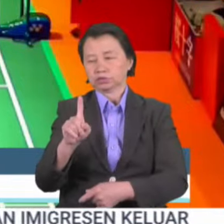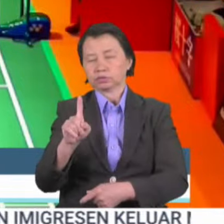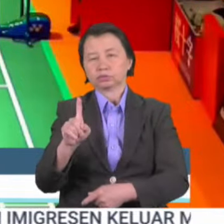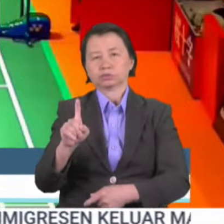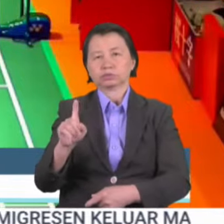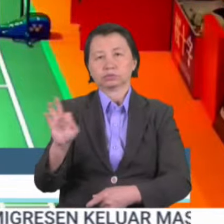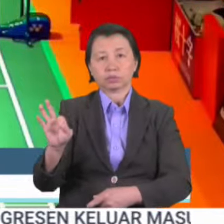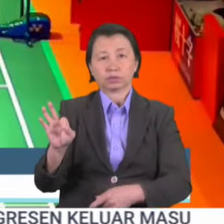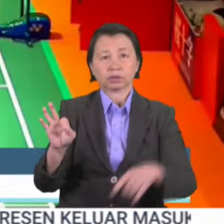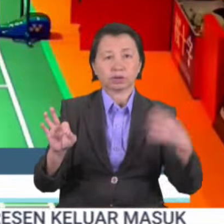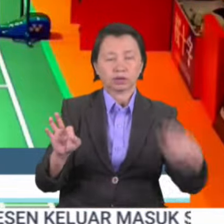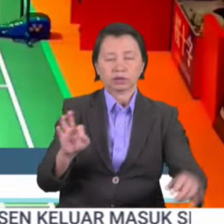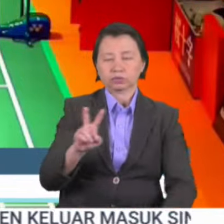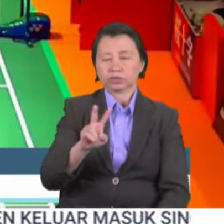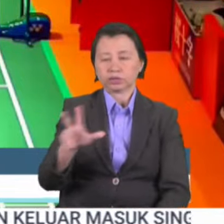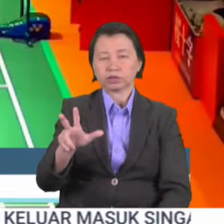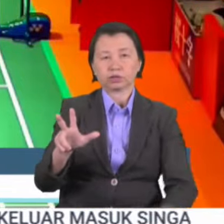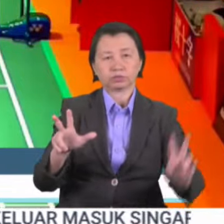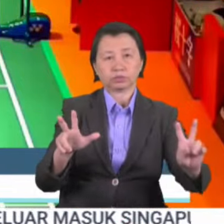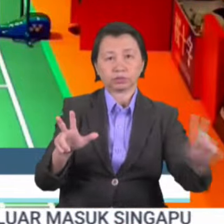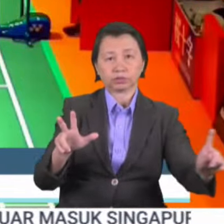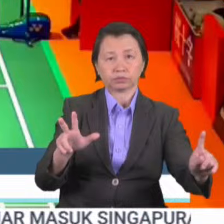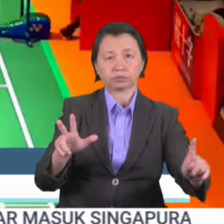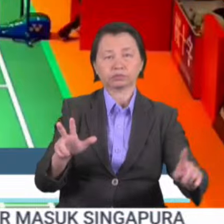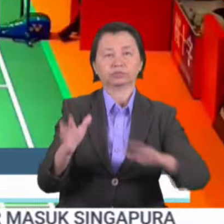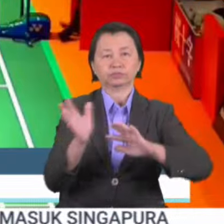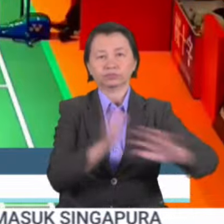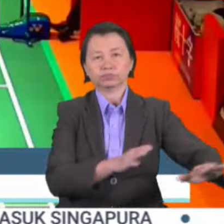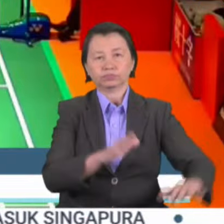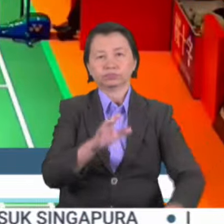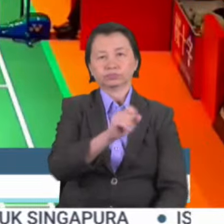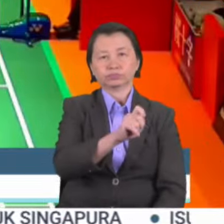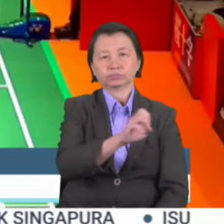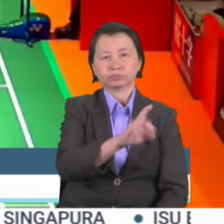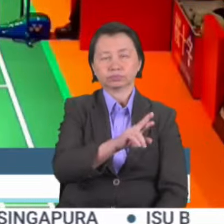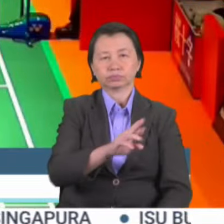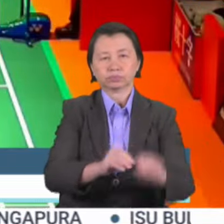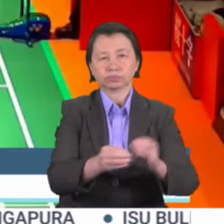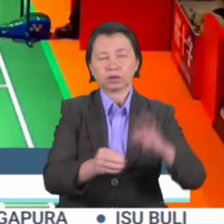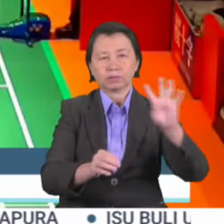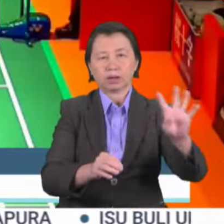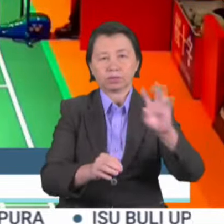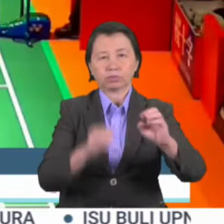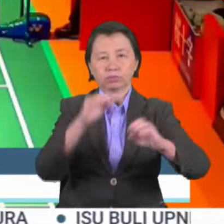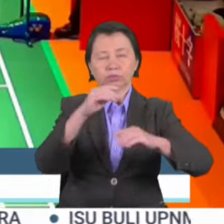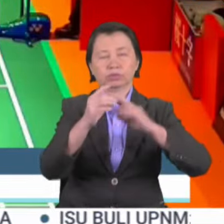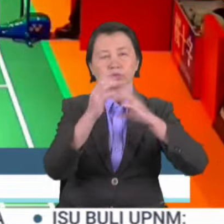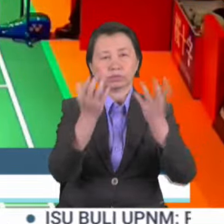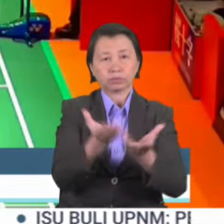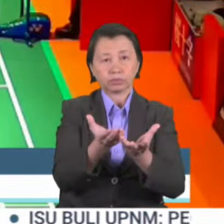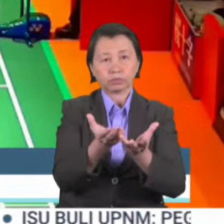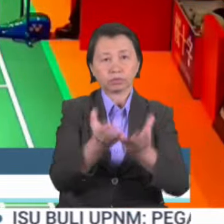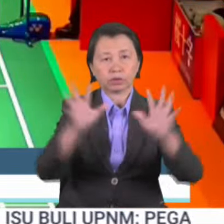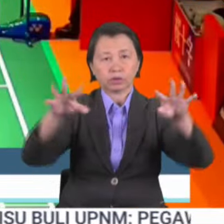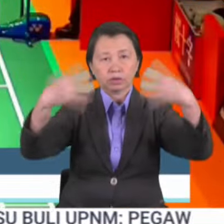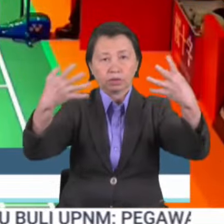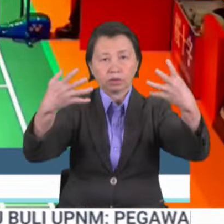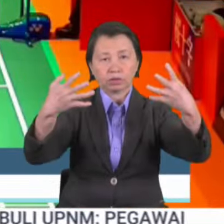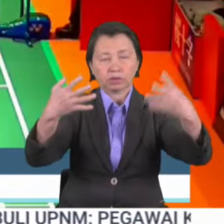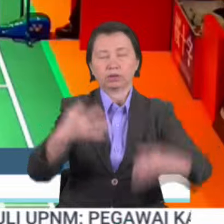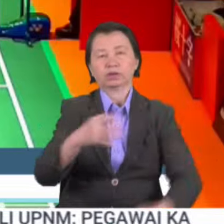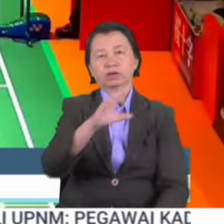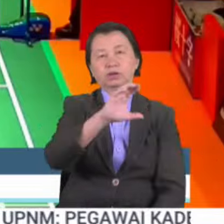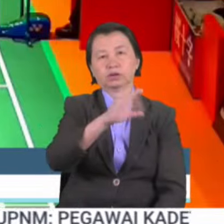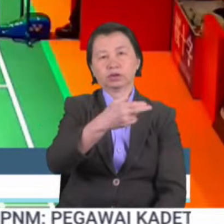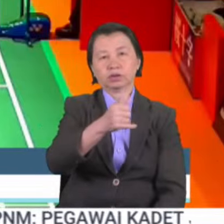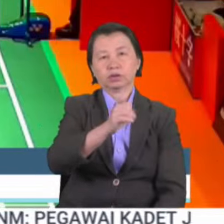21-9, 23-21. Menanti Azrin Wee Kiong di kedudukan ke-40 dunia di suku akhir esok ialah Siang